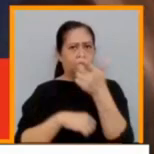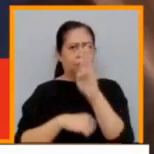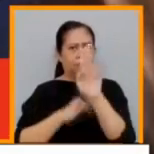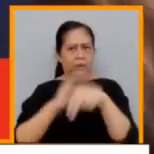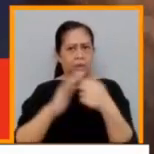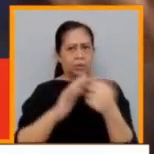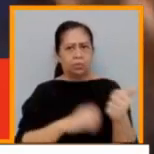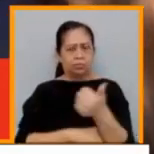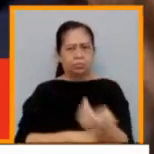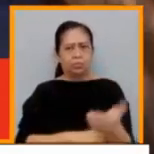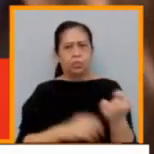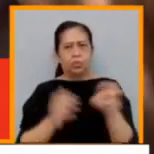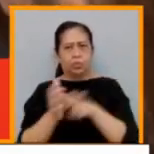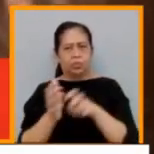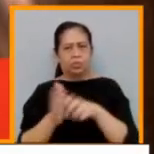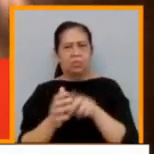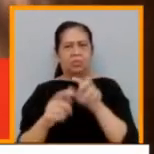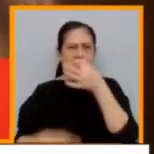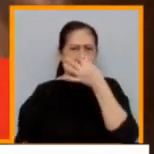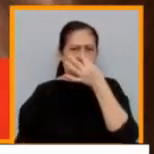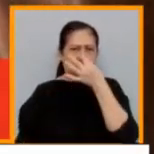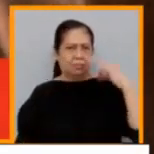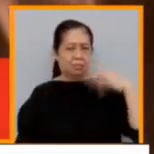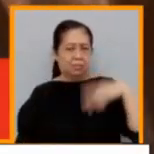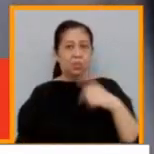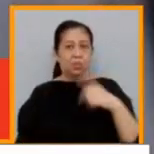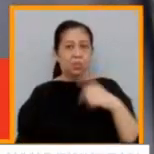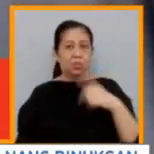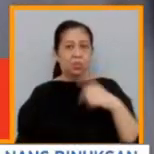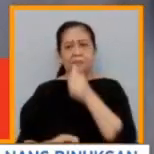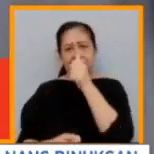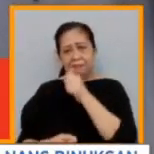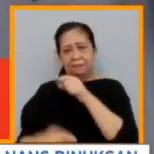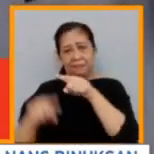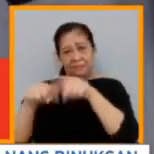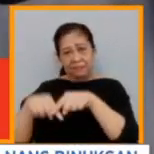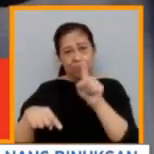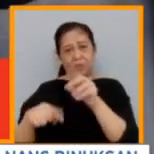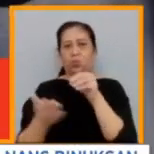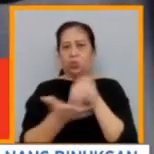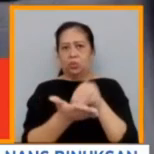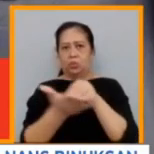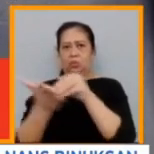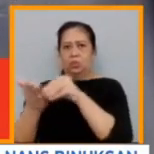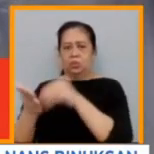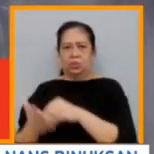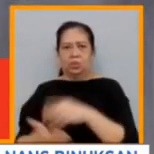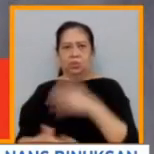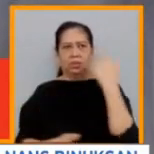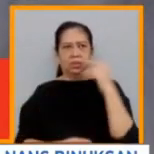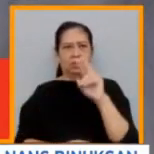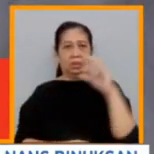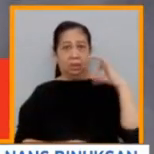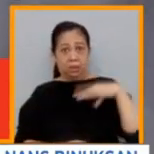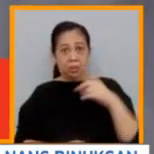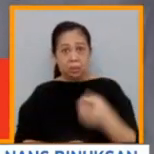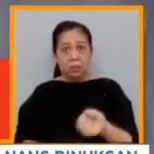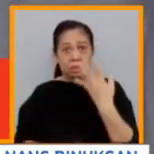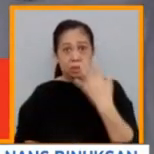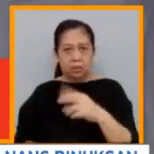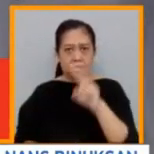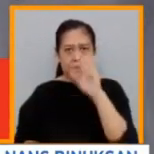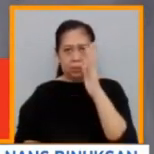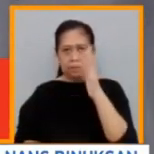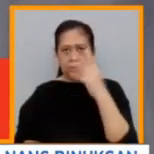sobrang liit ng kita, sa utang na lang daw talaga sila kumakapit. Ngayon isang araw, 50 lang eh. Ilang oras yun? Mula ano